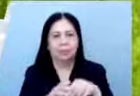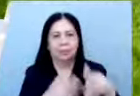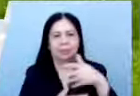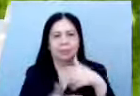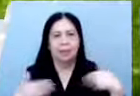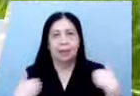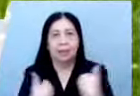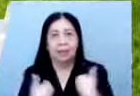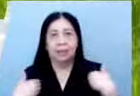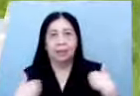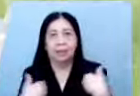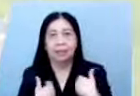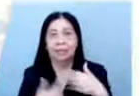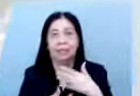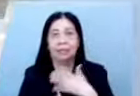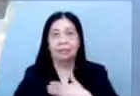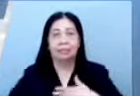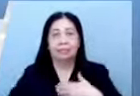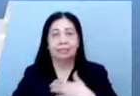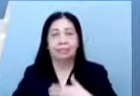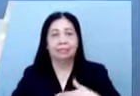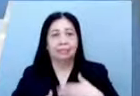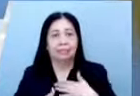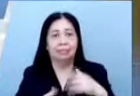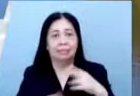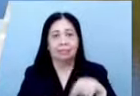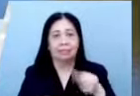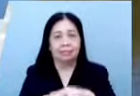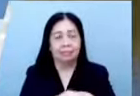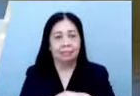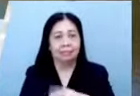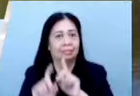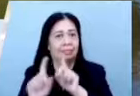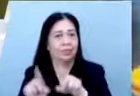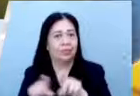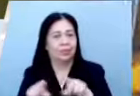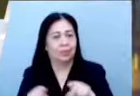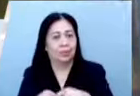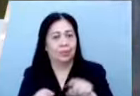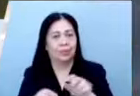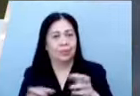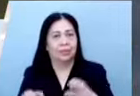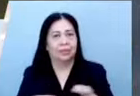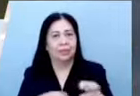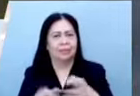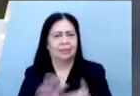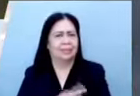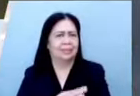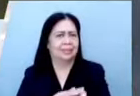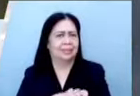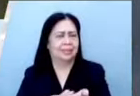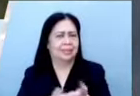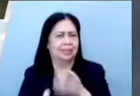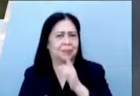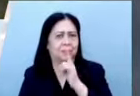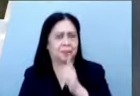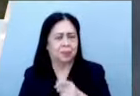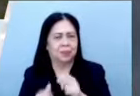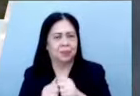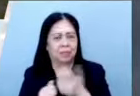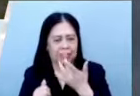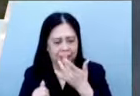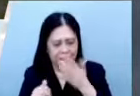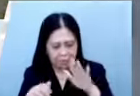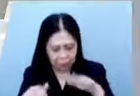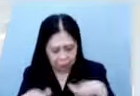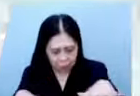sa pag-i-enjoy sa kalikasan. Pinuntahan din namin ang Yarra River na sa linis ay literal na sumasalamin sa matatayog